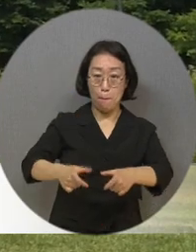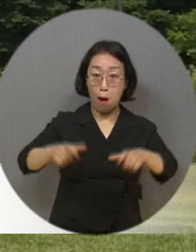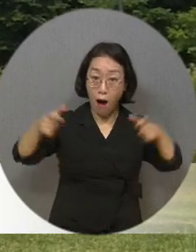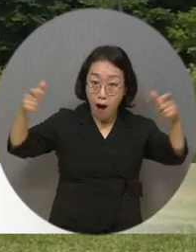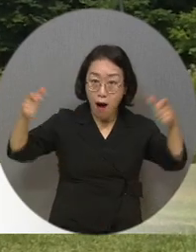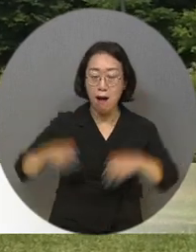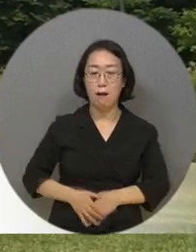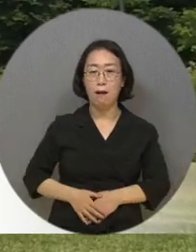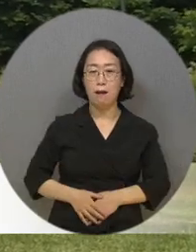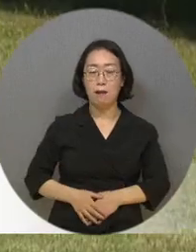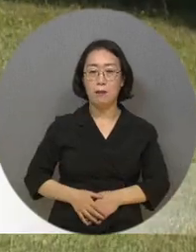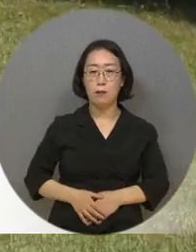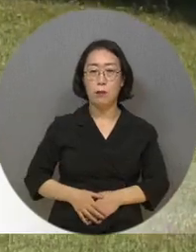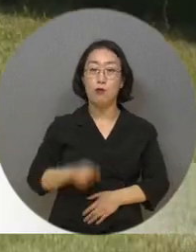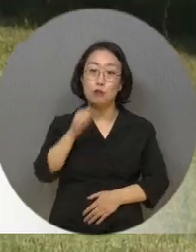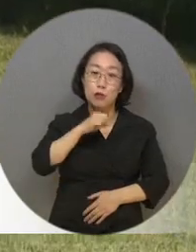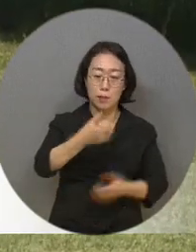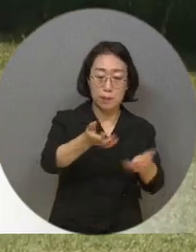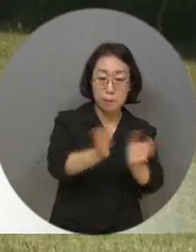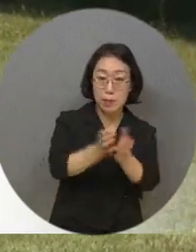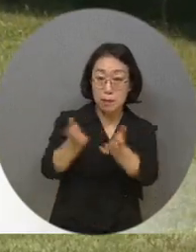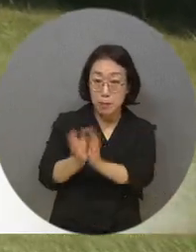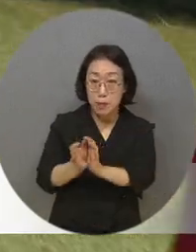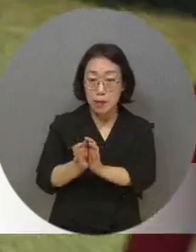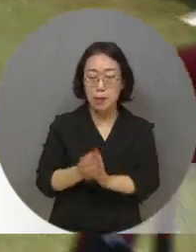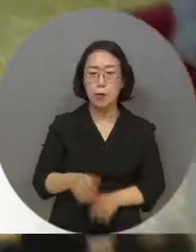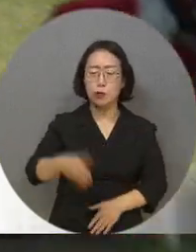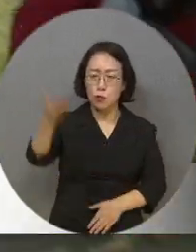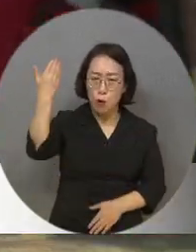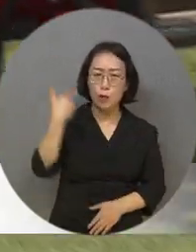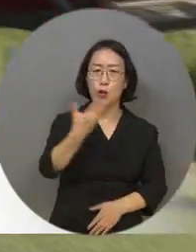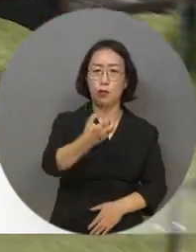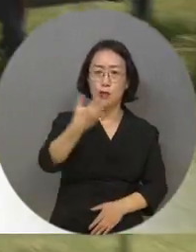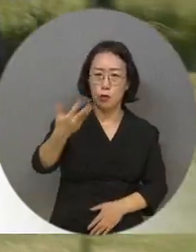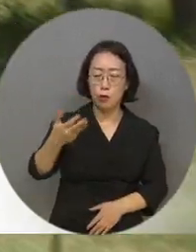장애인 파크골프 동호회 수도 2018년 88개에서